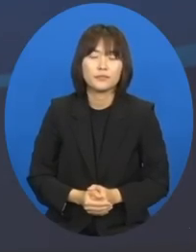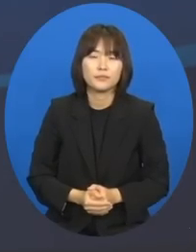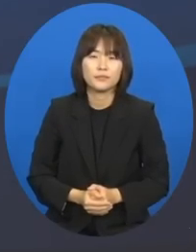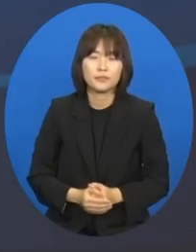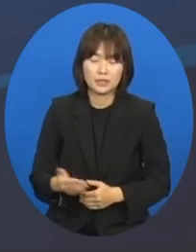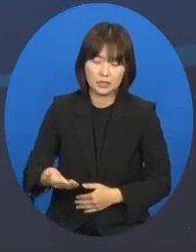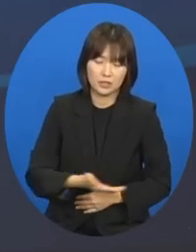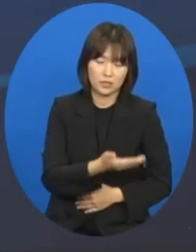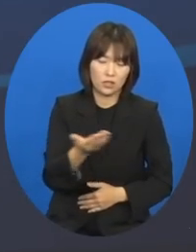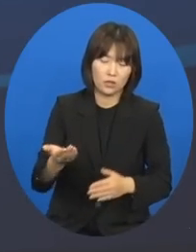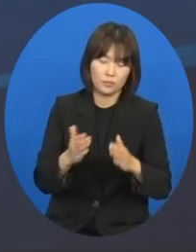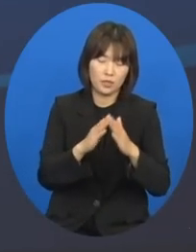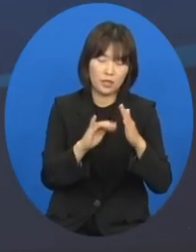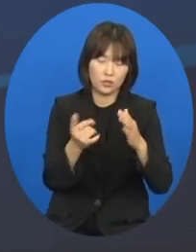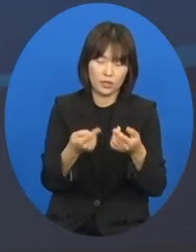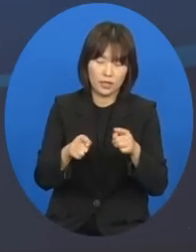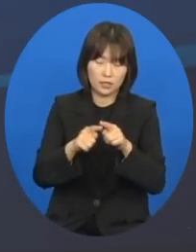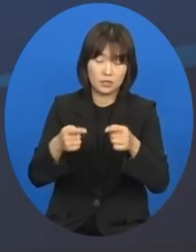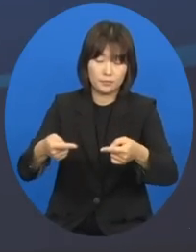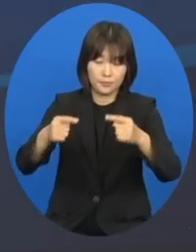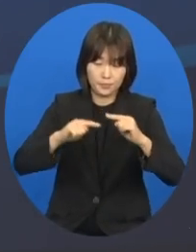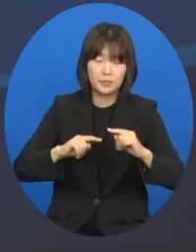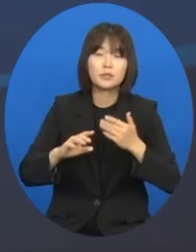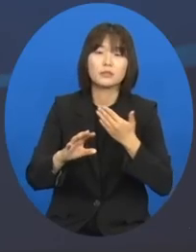여러분 가족이 같이 오셨으면